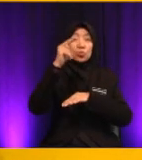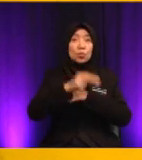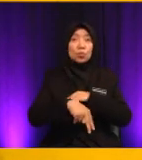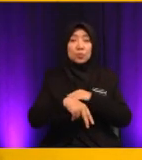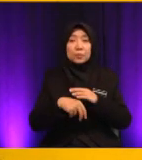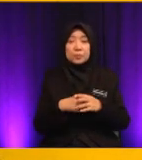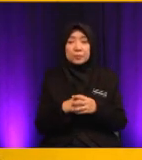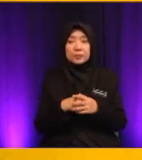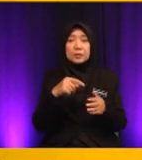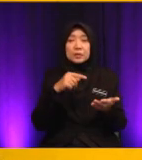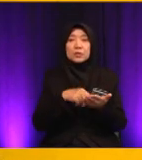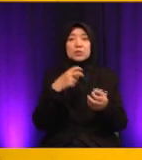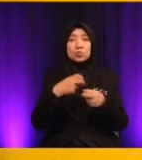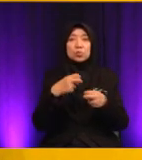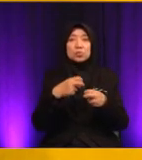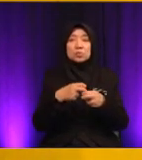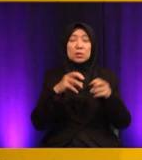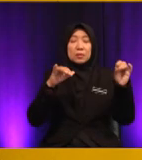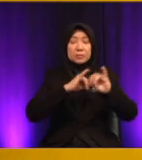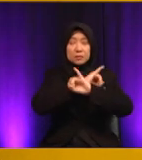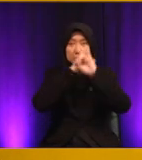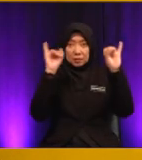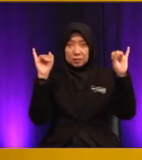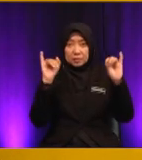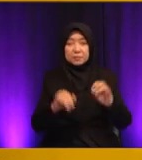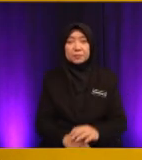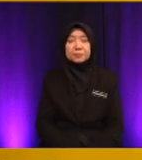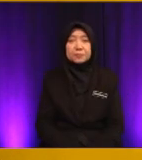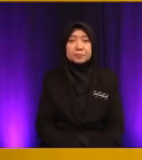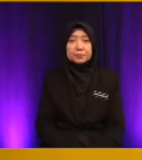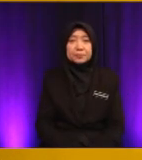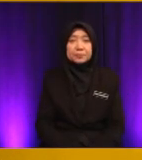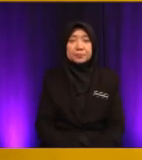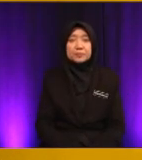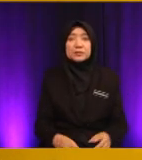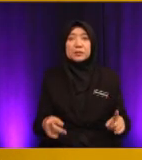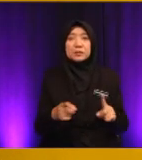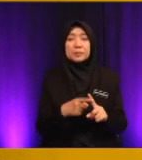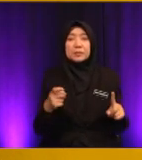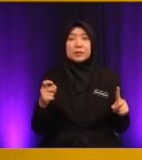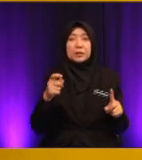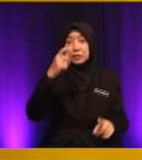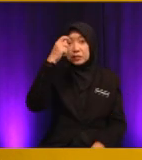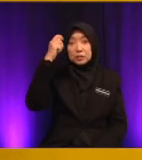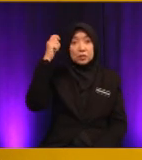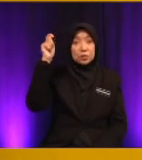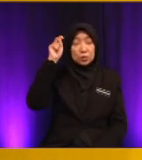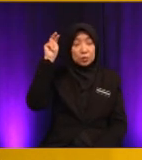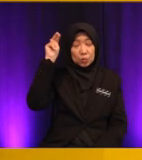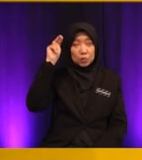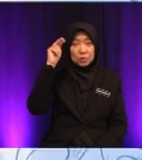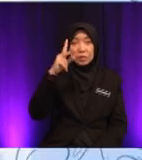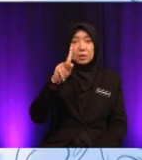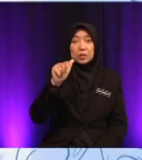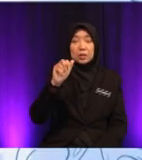ini susah Oke jadi daripada teori klasik kata tadi makin panas